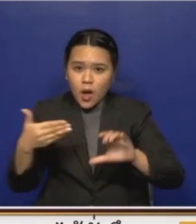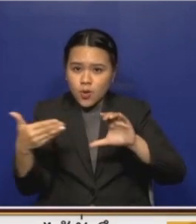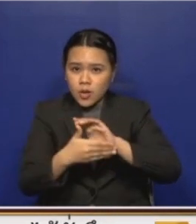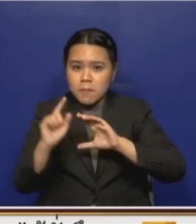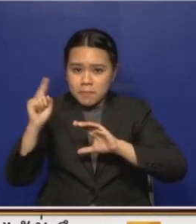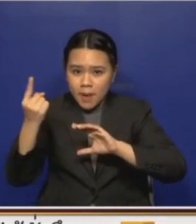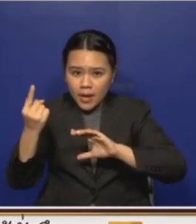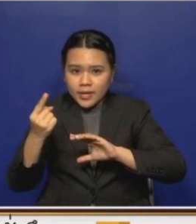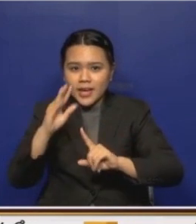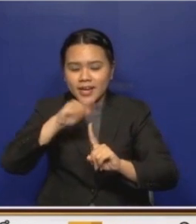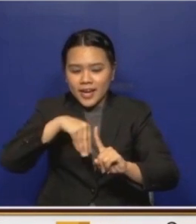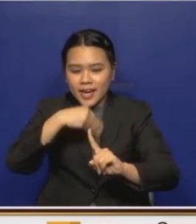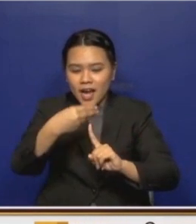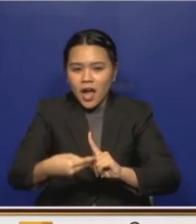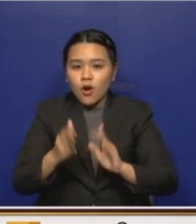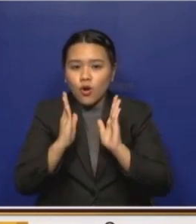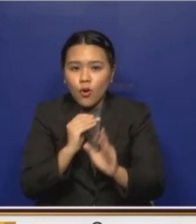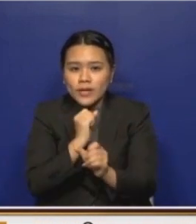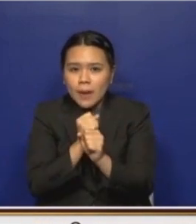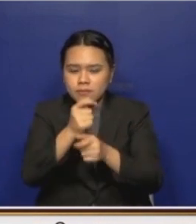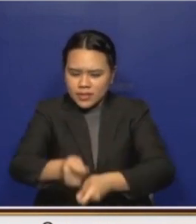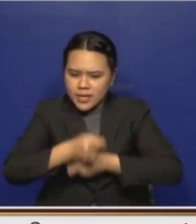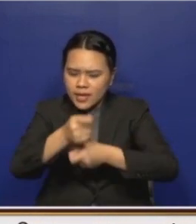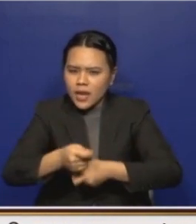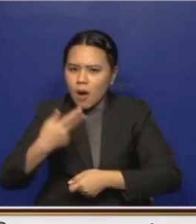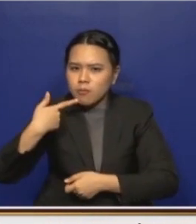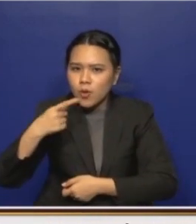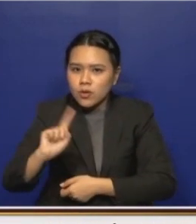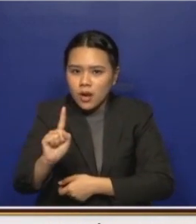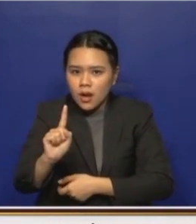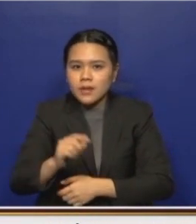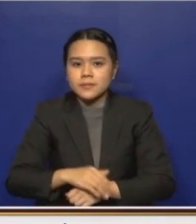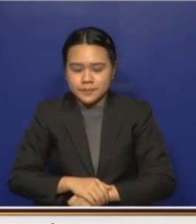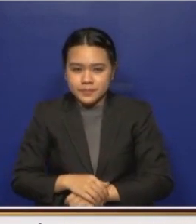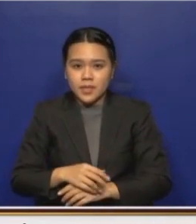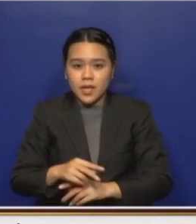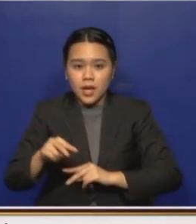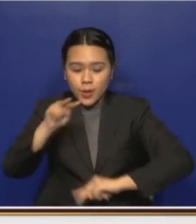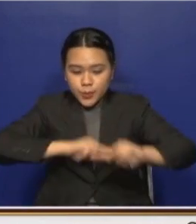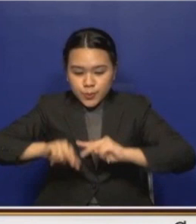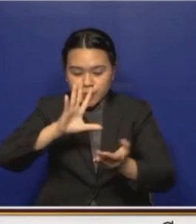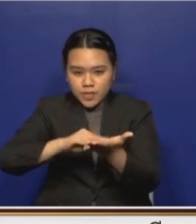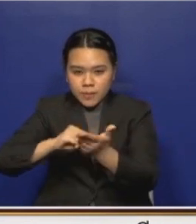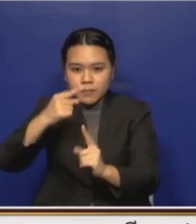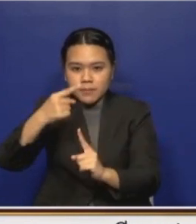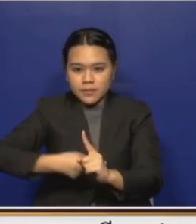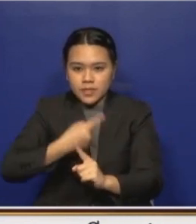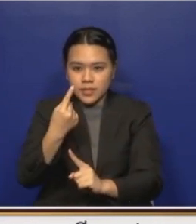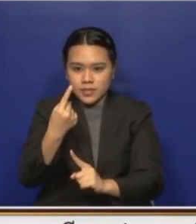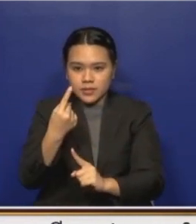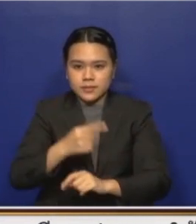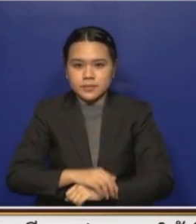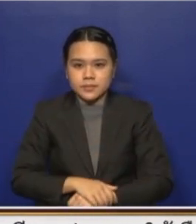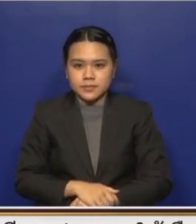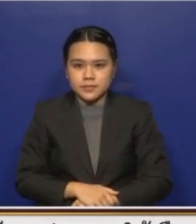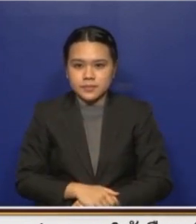หรือเดือนอะไรผมอยู่ไกลๆผมอ่านมองไม่เห็นนะฮะเดี๋ยวดูทางจอโทรทัศน์ก็ดูชัดๆกันละกันมหาวิทยาลั